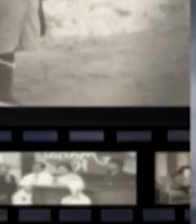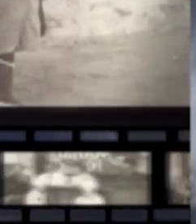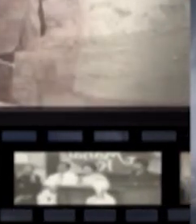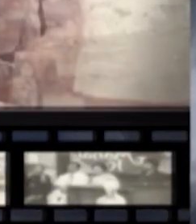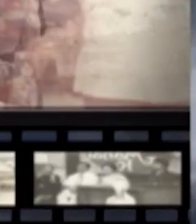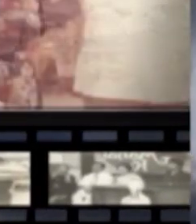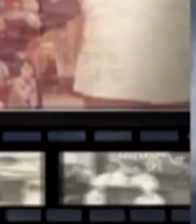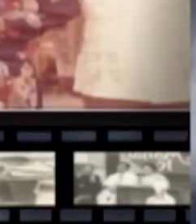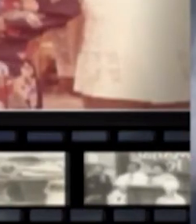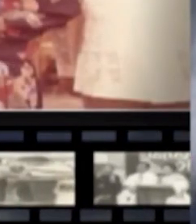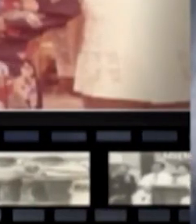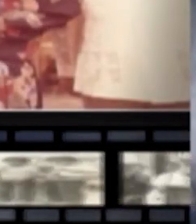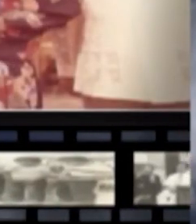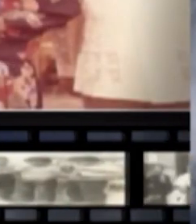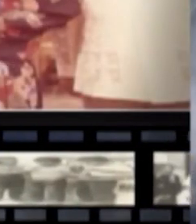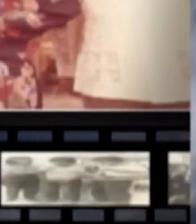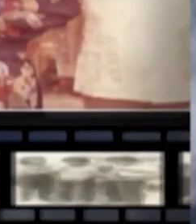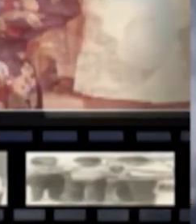tanggapin mo ang